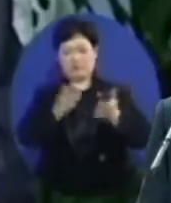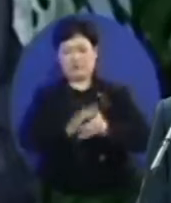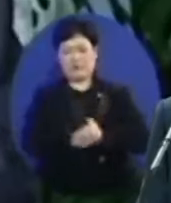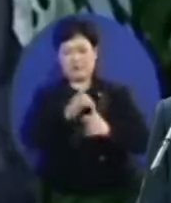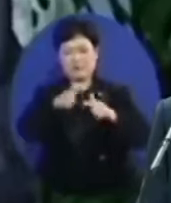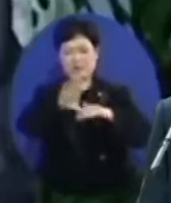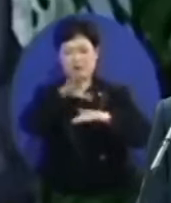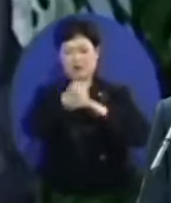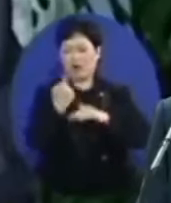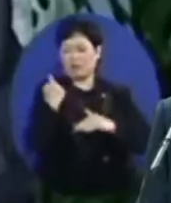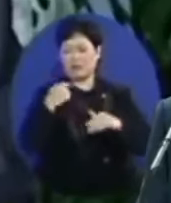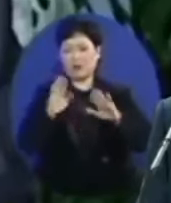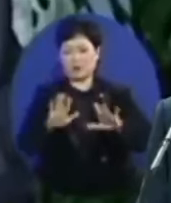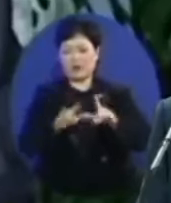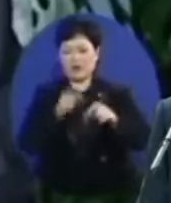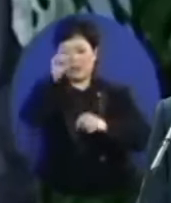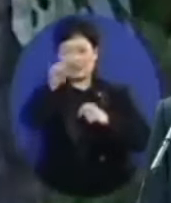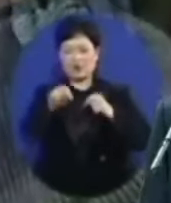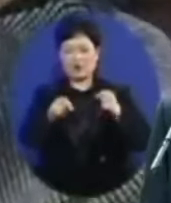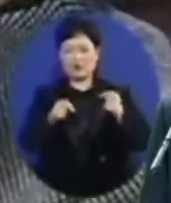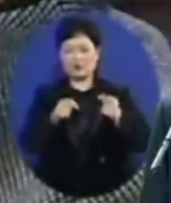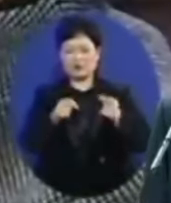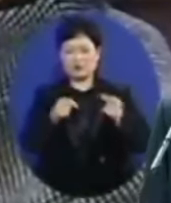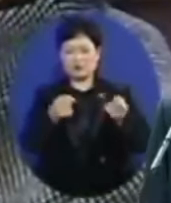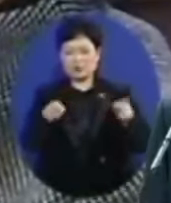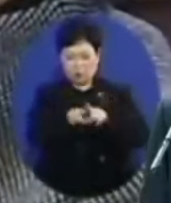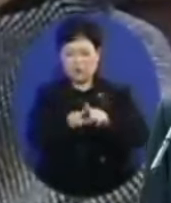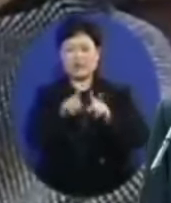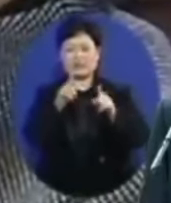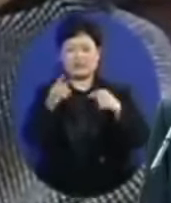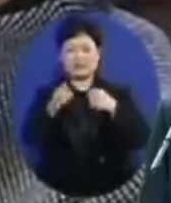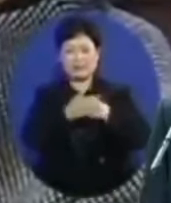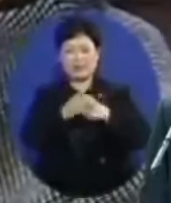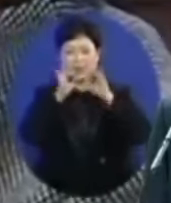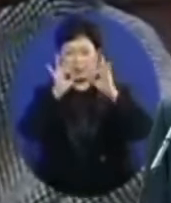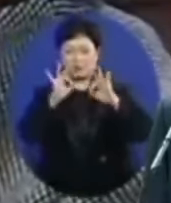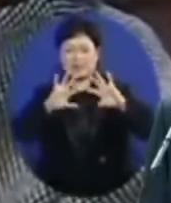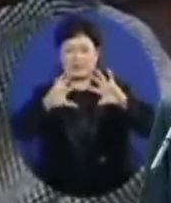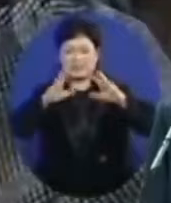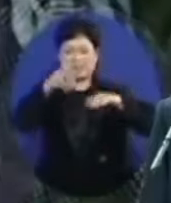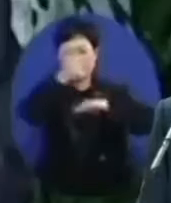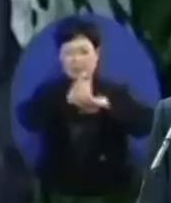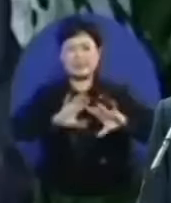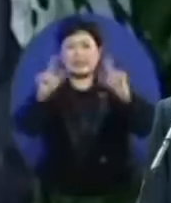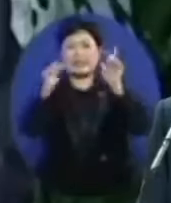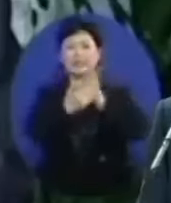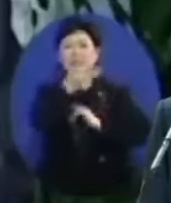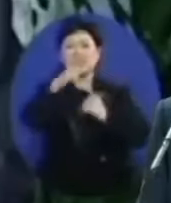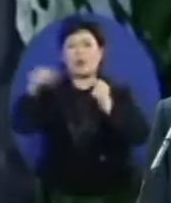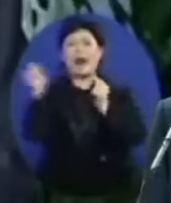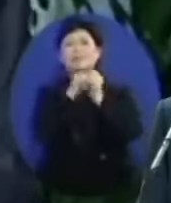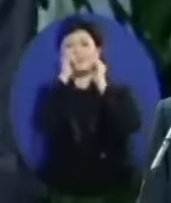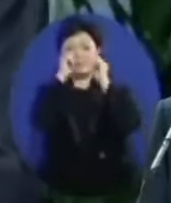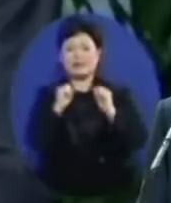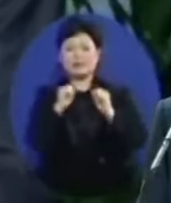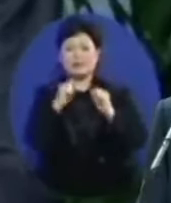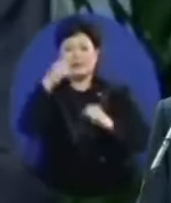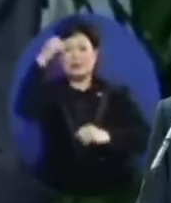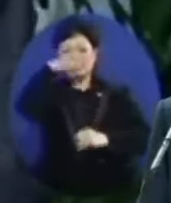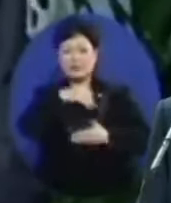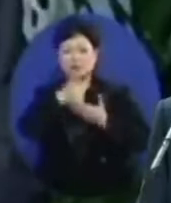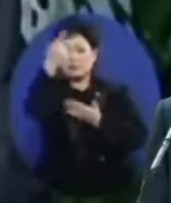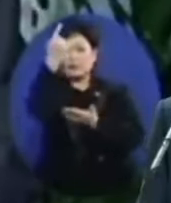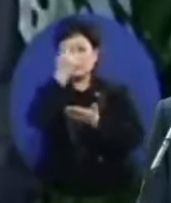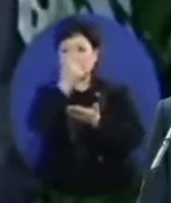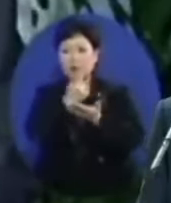예수 그리스도는 어제나 오늘이나 영원토록 동일하신 것입니다. 볼지어다 내가 세상 끝날까지 너와 같이 있으리라. 그냥 주님과 같이